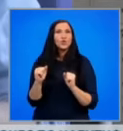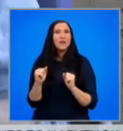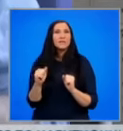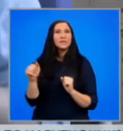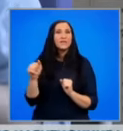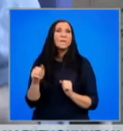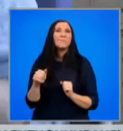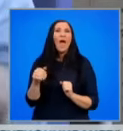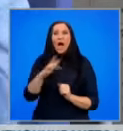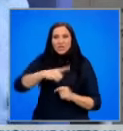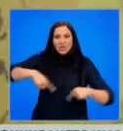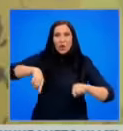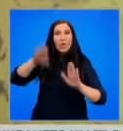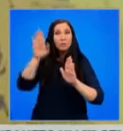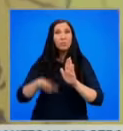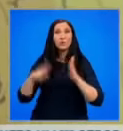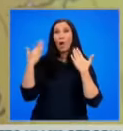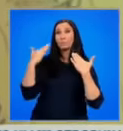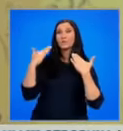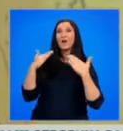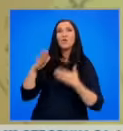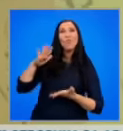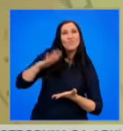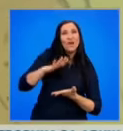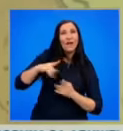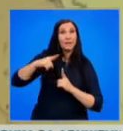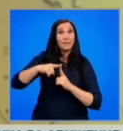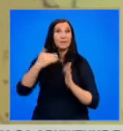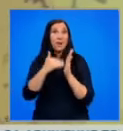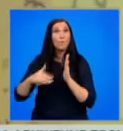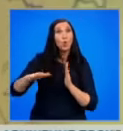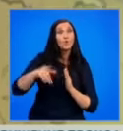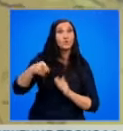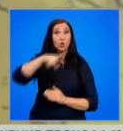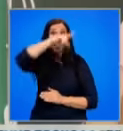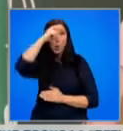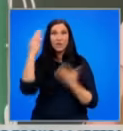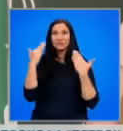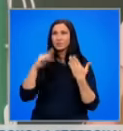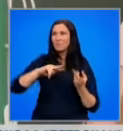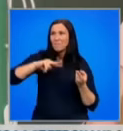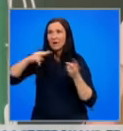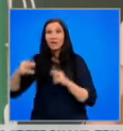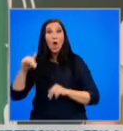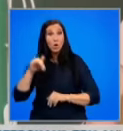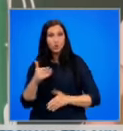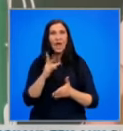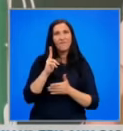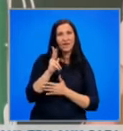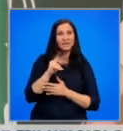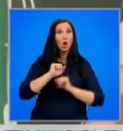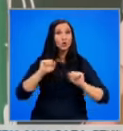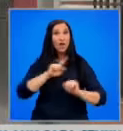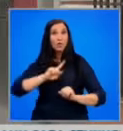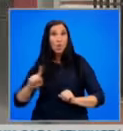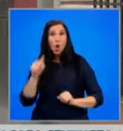ниско атмосферно налягане на Тиберийския полуостров и този горещ въздух ще се пренесе над Южна Франция. От четвъртък до събота в